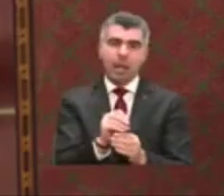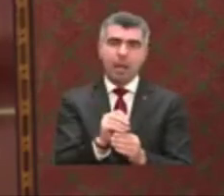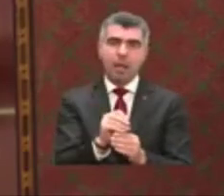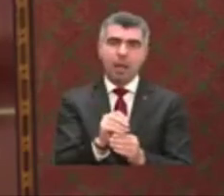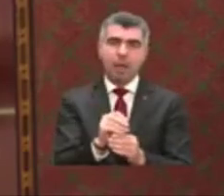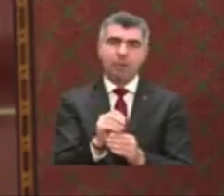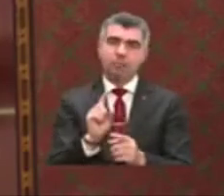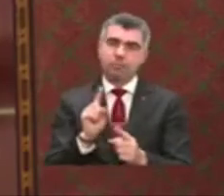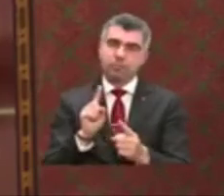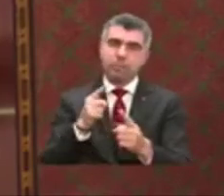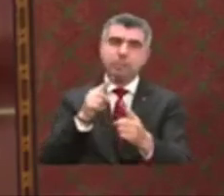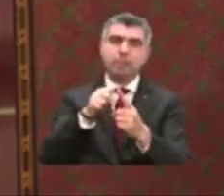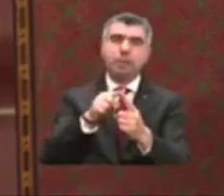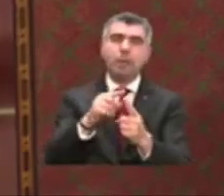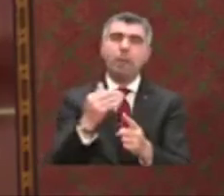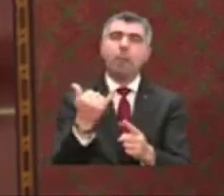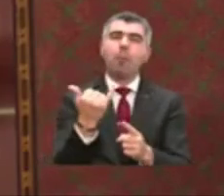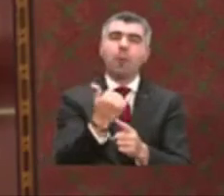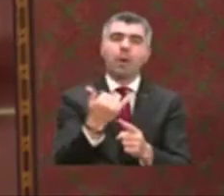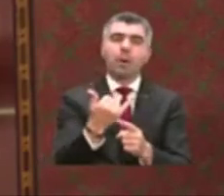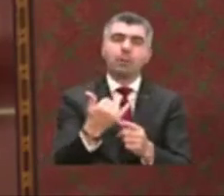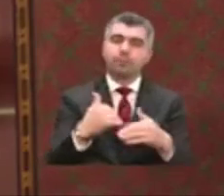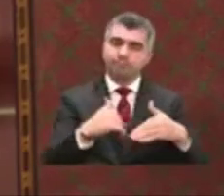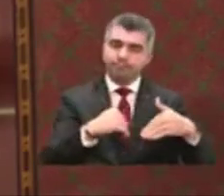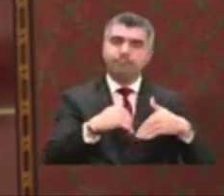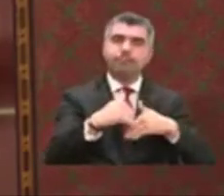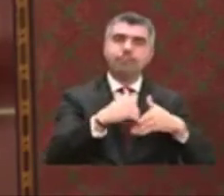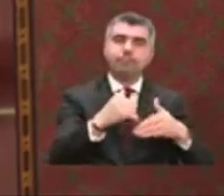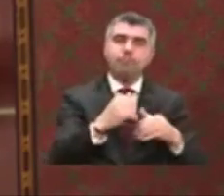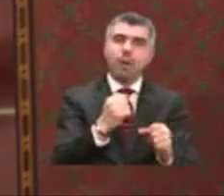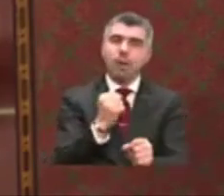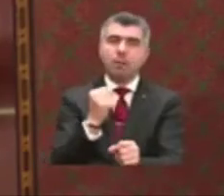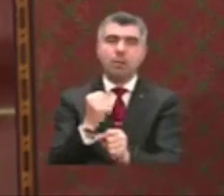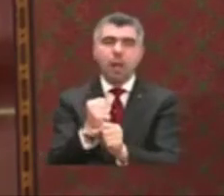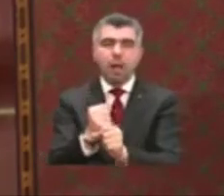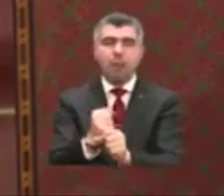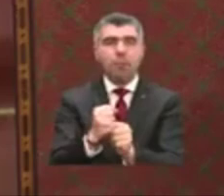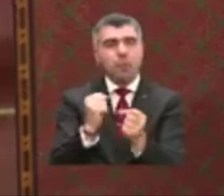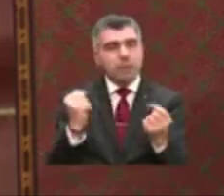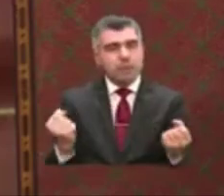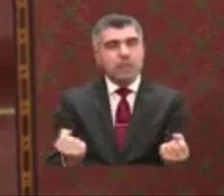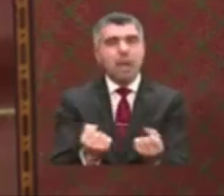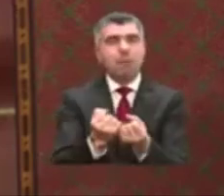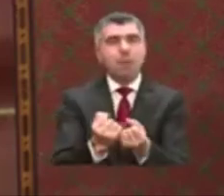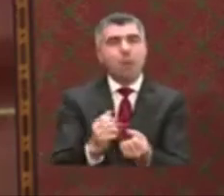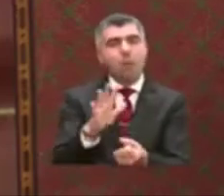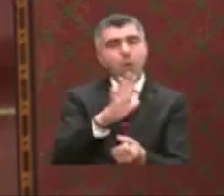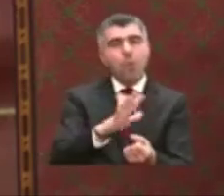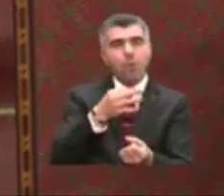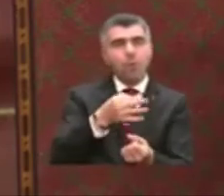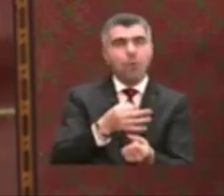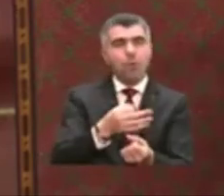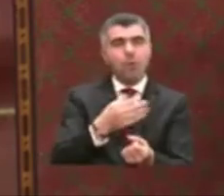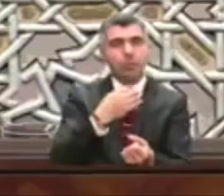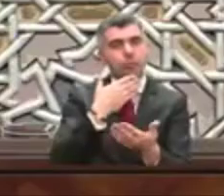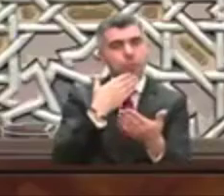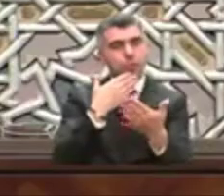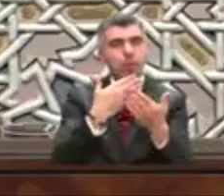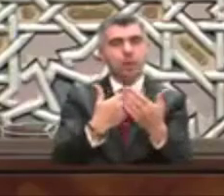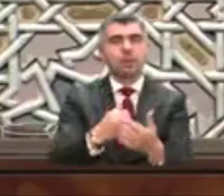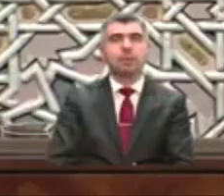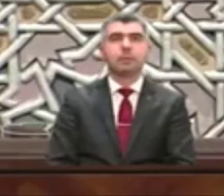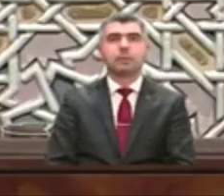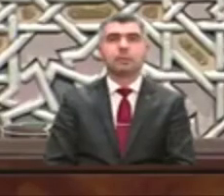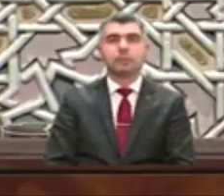وبهذه الكيفية فهو غنخلقوا كذلك العديد من فرص الشغل ومن فرص التنمية في هذه الأقاليم العزيزة علينا. وشكرا.